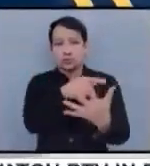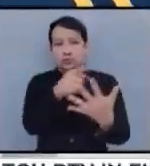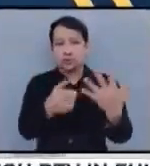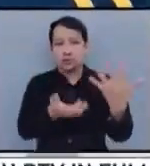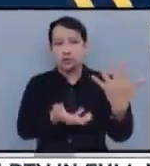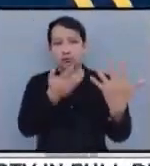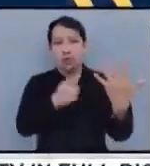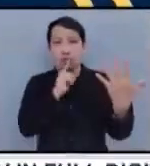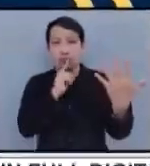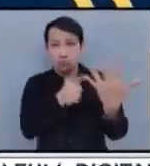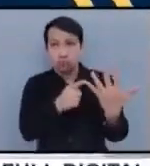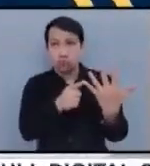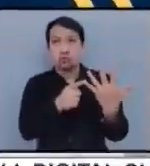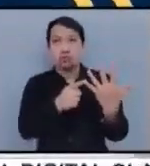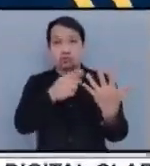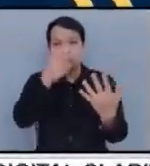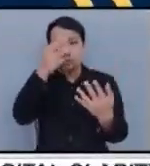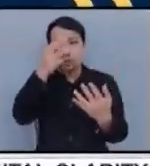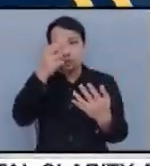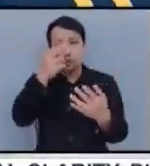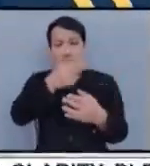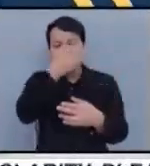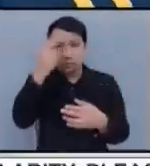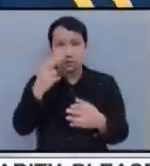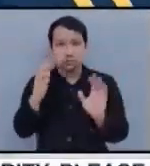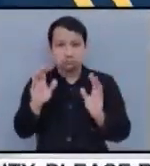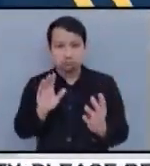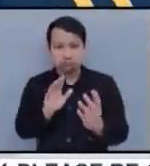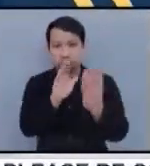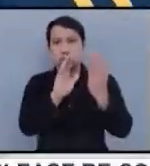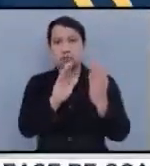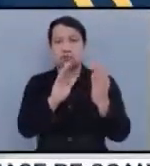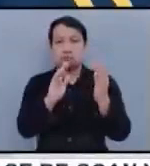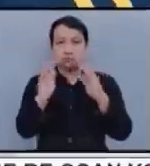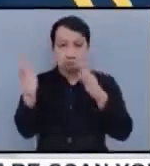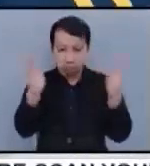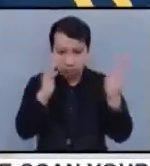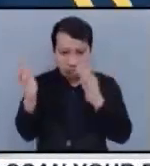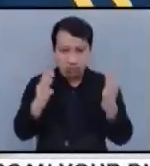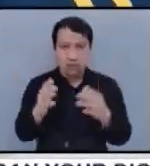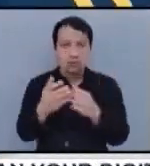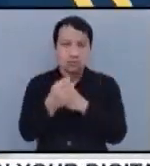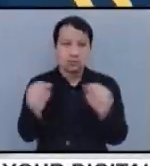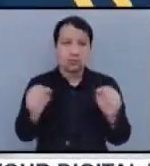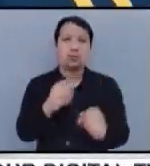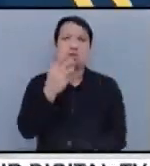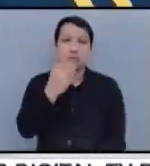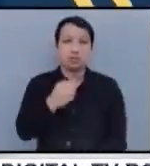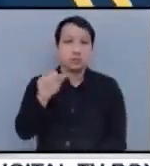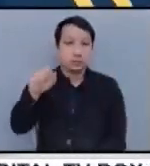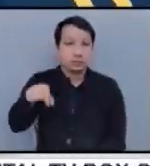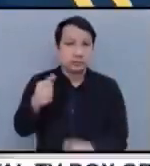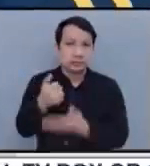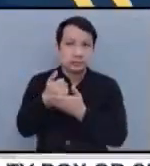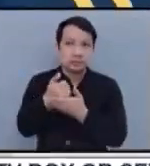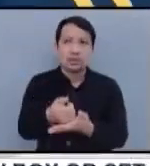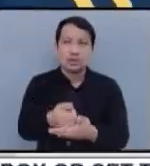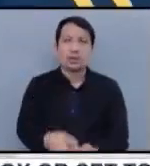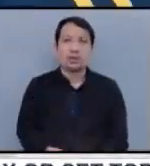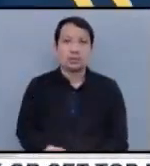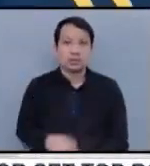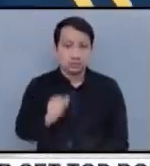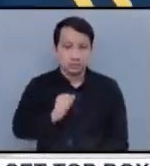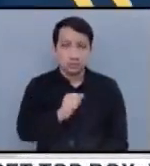bayani na hinarap ang panganib ng sakuna para mailigtas ang mga nangangailangan ng tulong. Tiniyak rin ng senador